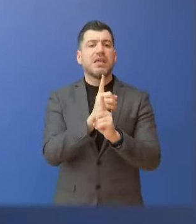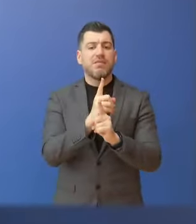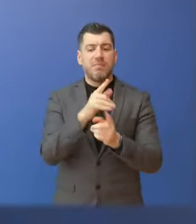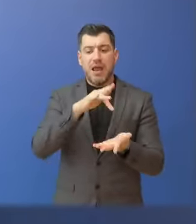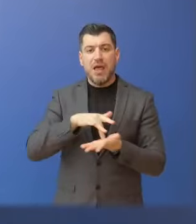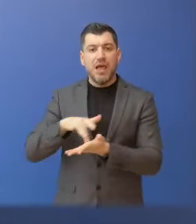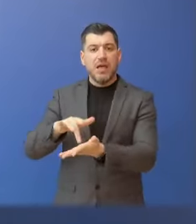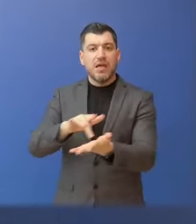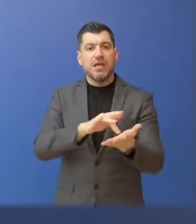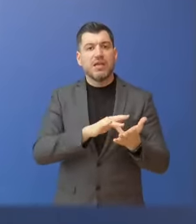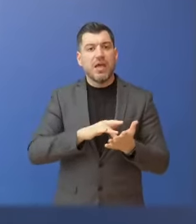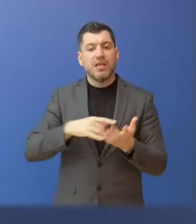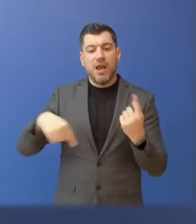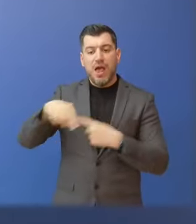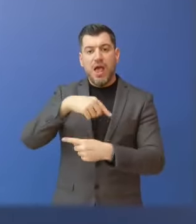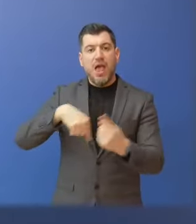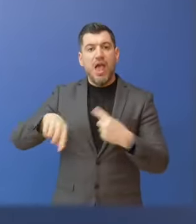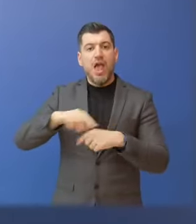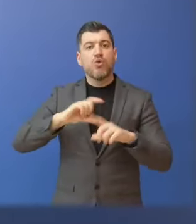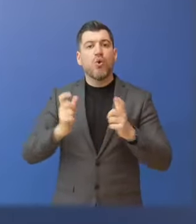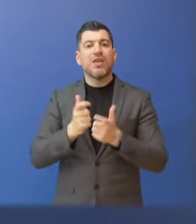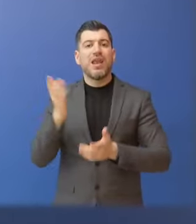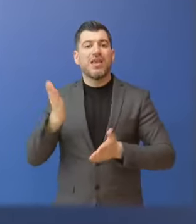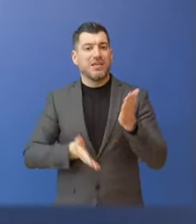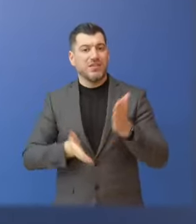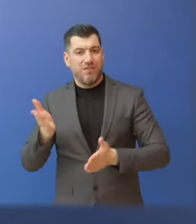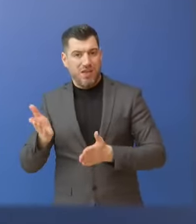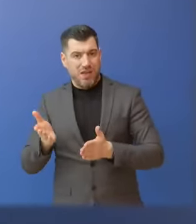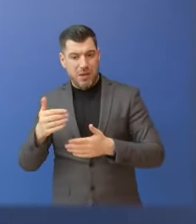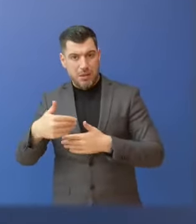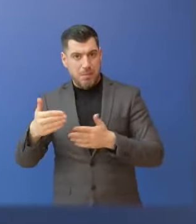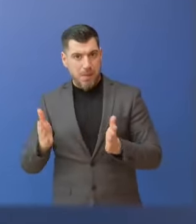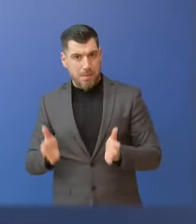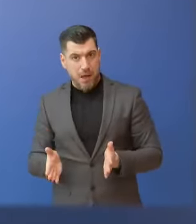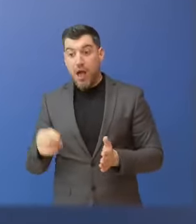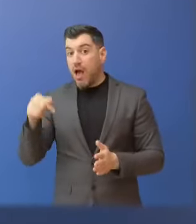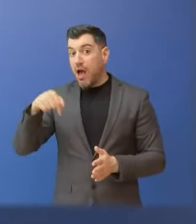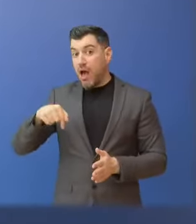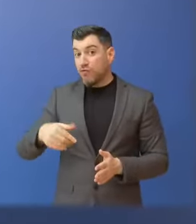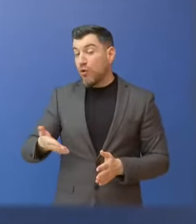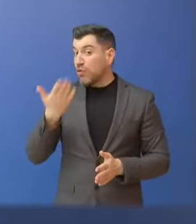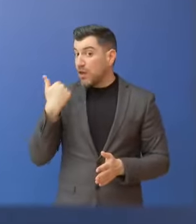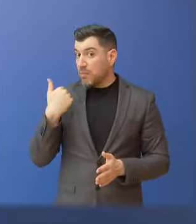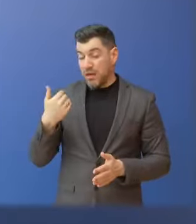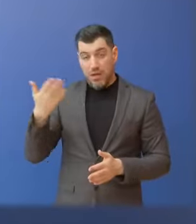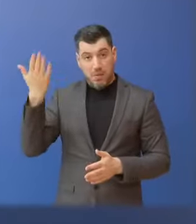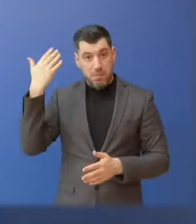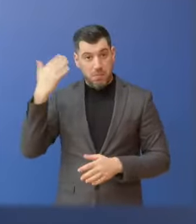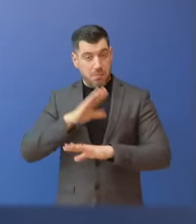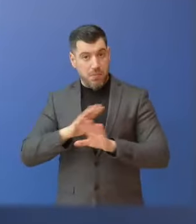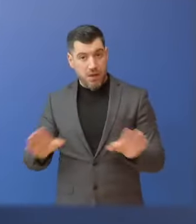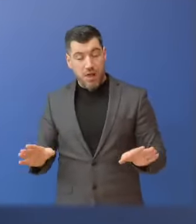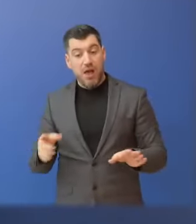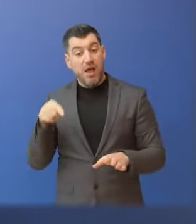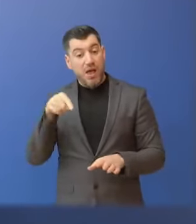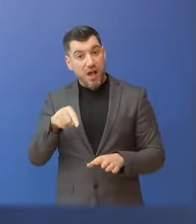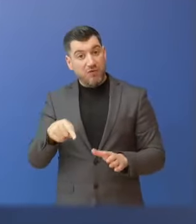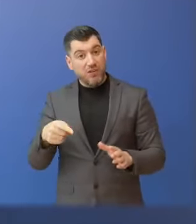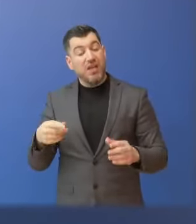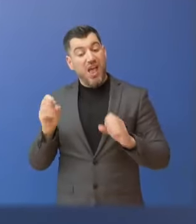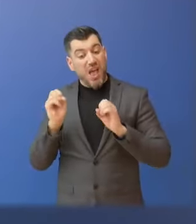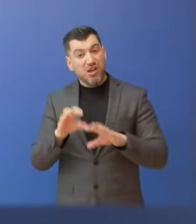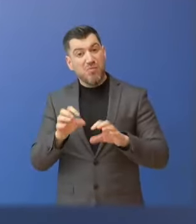κέντρων ενδοοικογενειακής βίας σε αστυνομικά τμήματα κάτι που δεν υπήρχε μέχρι τα προηγούμενα χρόνια με παράλληλη εκπαίδευση σε αυτά τα για τους